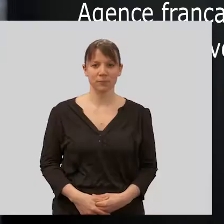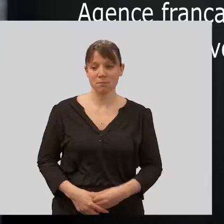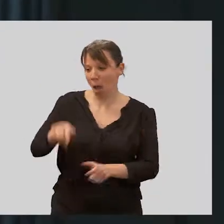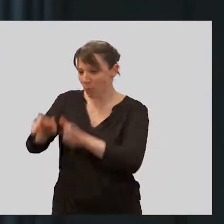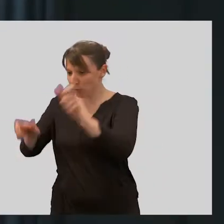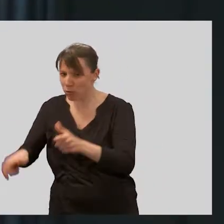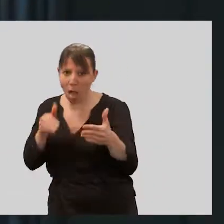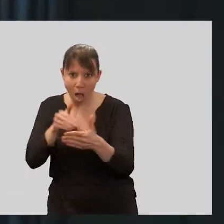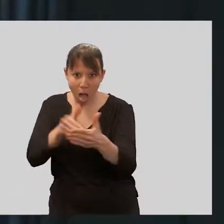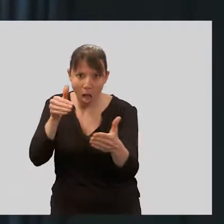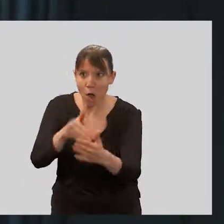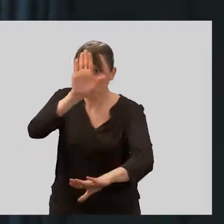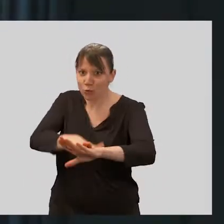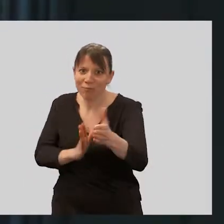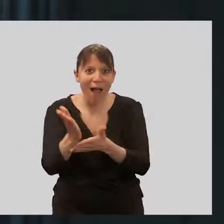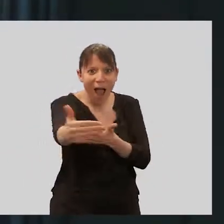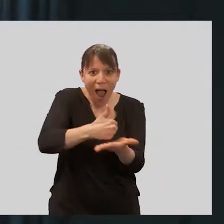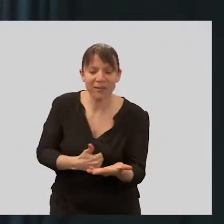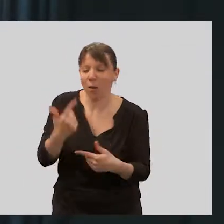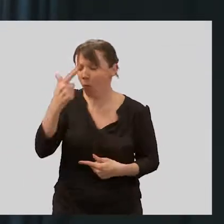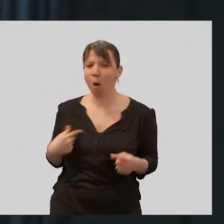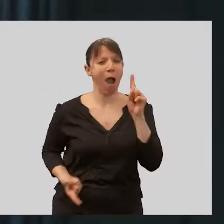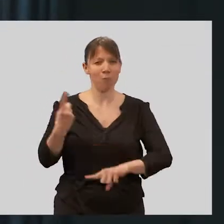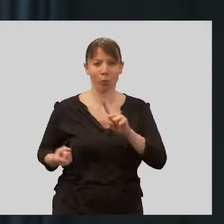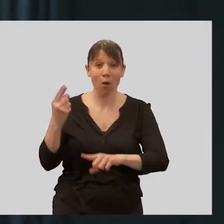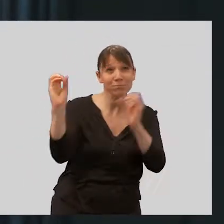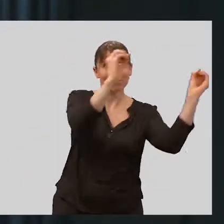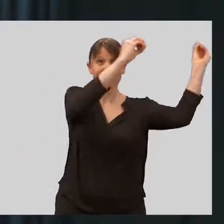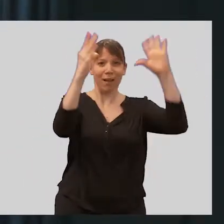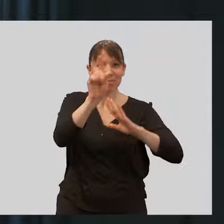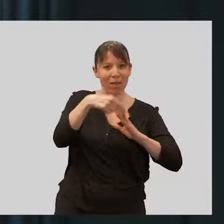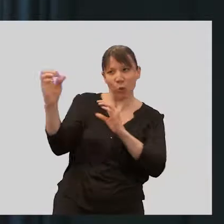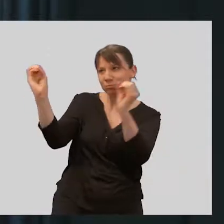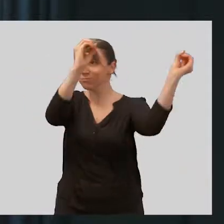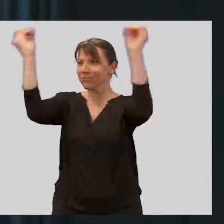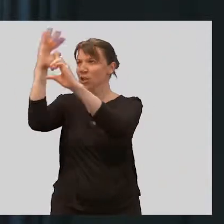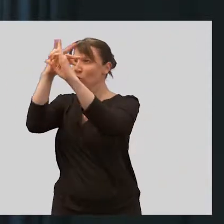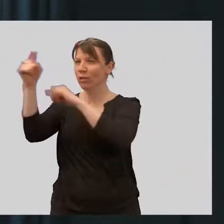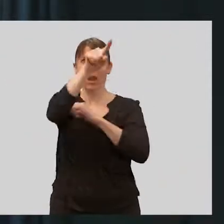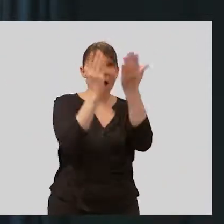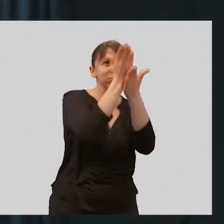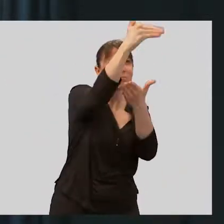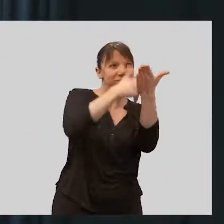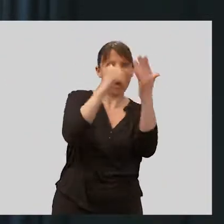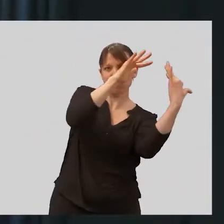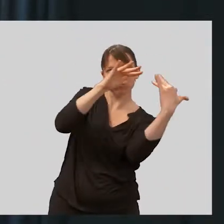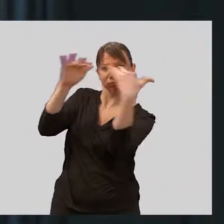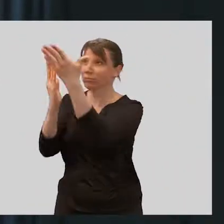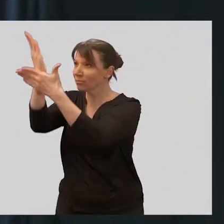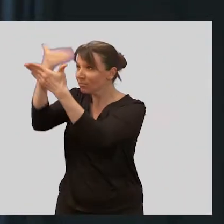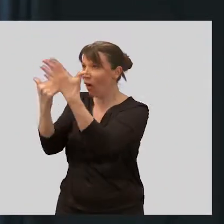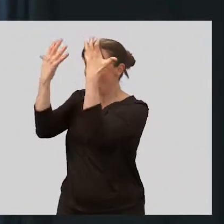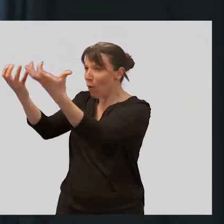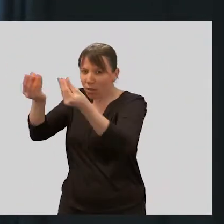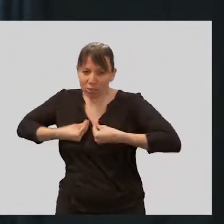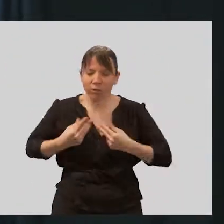On emmène des personnes qui n'y auraient pas forcément accès, c'est évidemment quelque chose d'important. Et pour moi, ça résonne fort avec ce que nous devons faire d'une